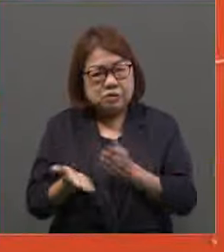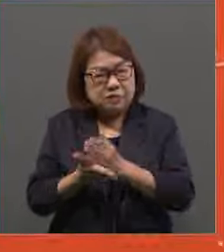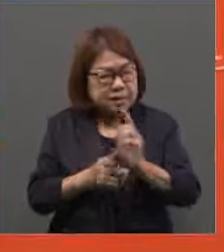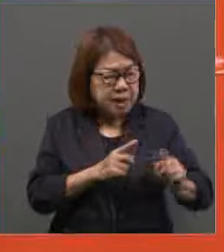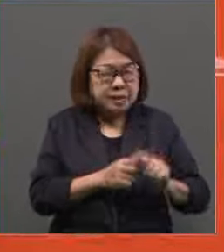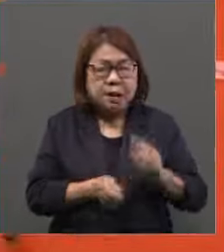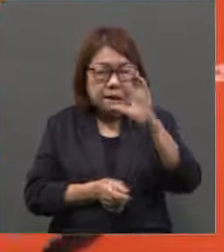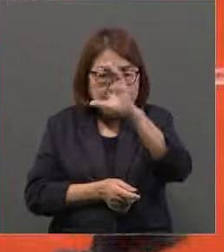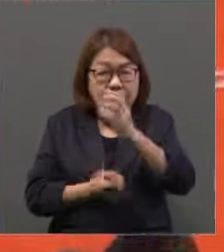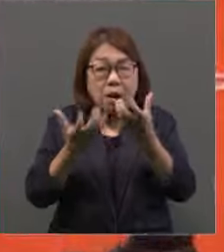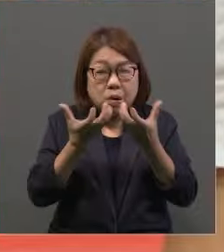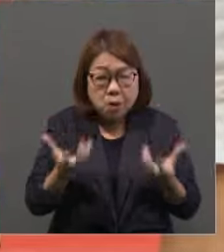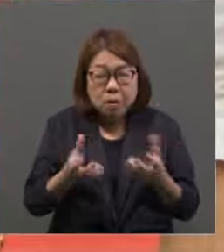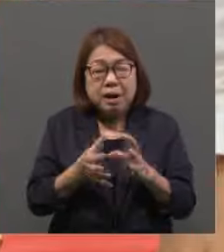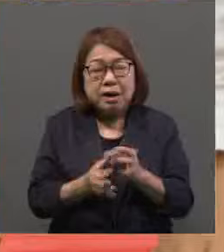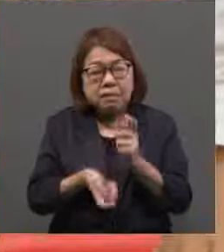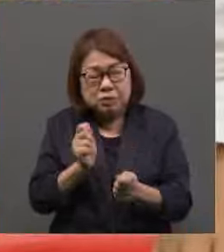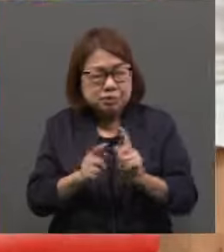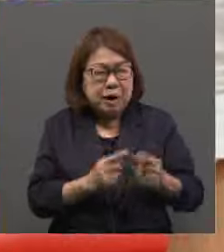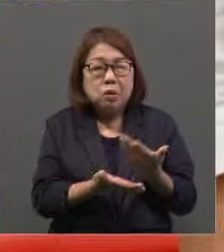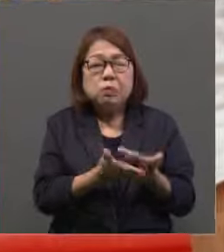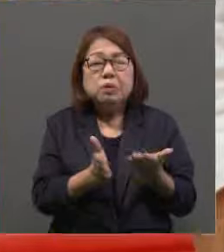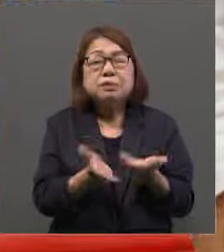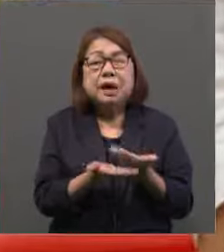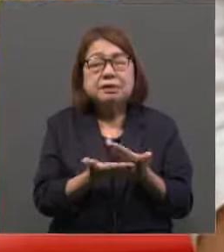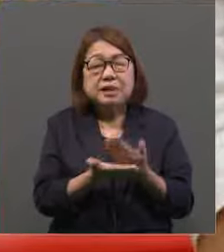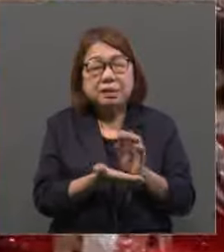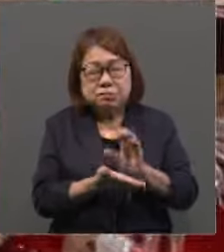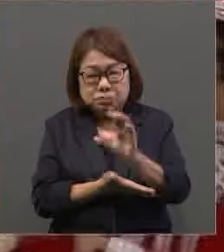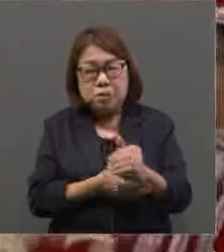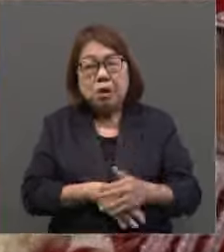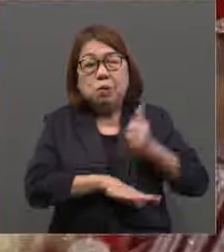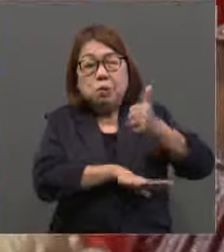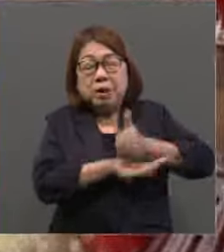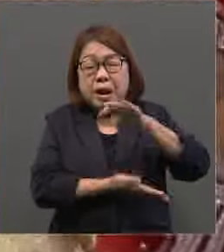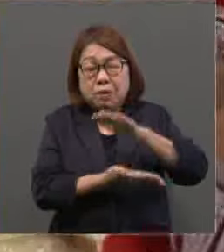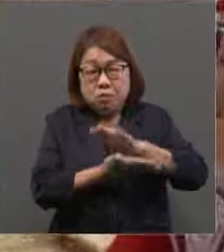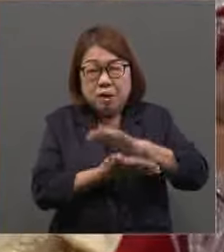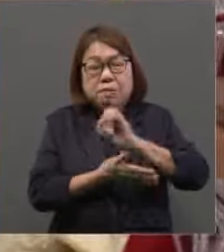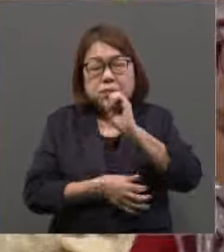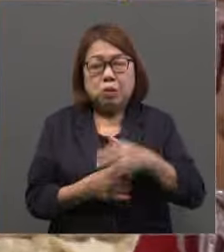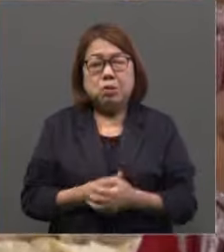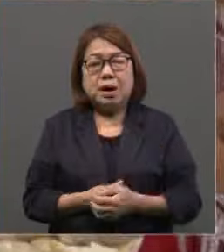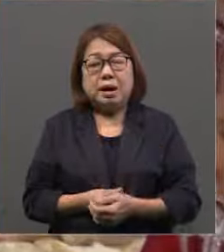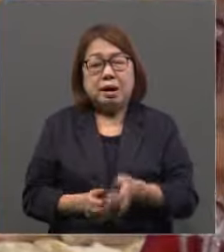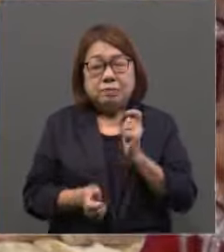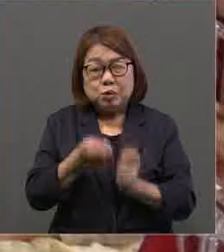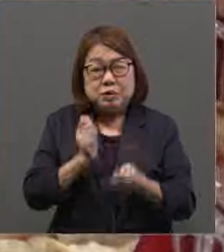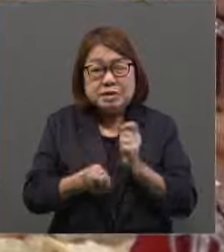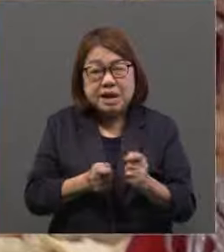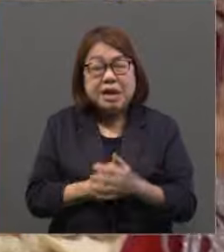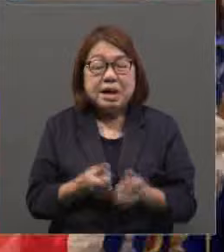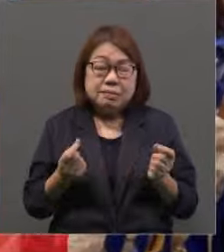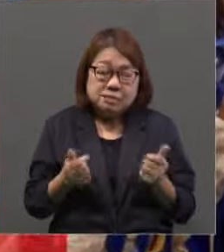หาอุปกรณ์เครื่องดนตรีและงบประมาณสนับสนุนซึ่งผู้บริหารมีความเห็นว่าการเล่นดนตรีเป็นทักษะที่จะช่วยส่งเส